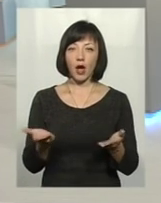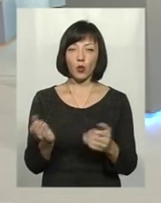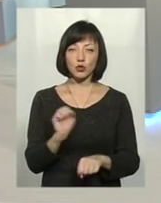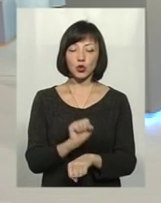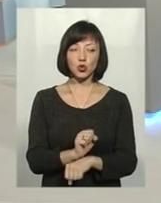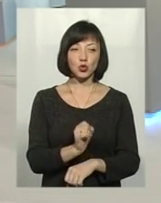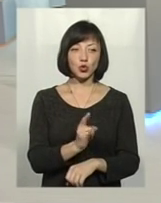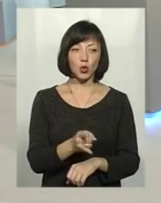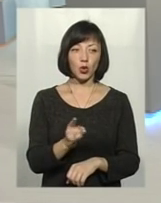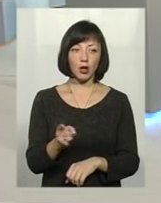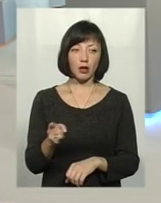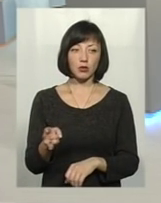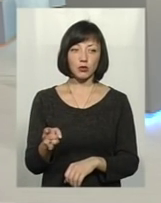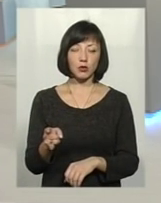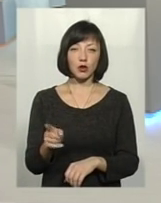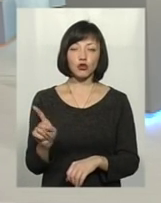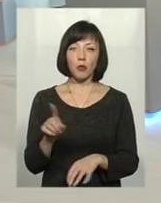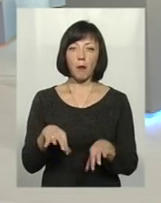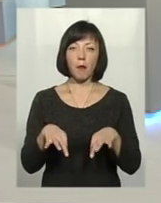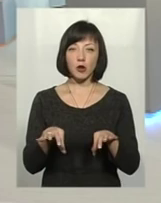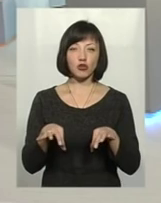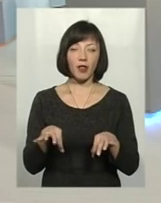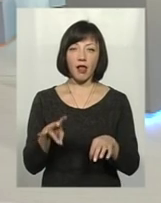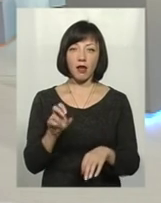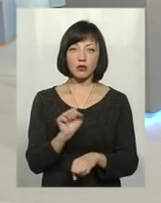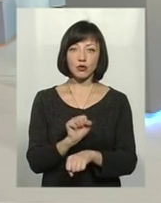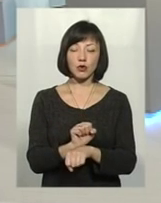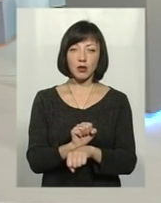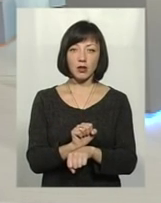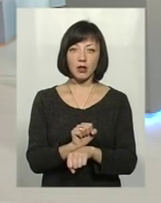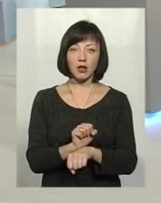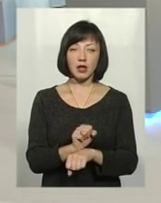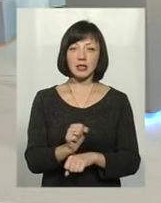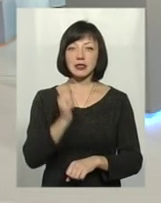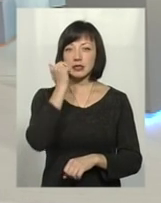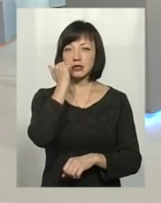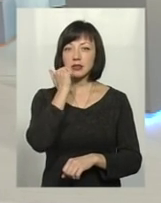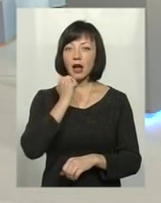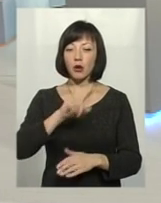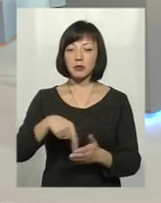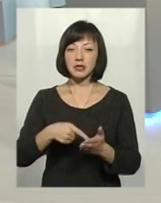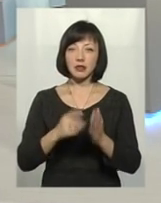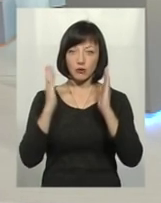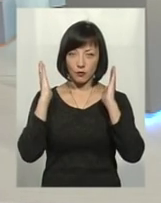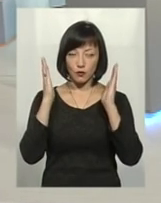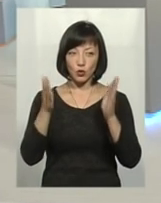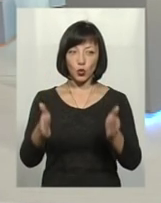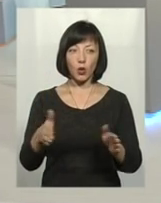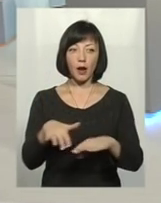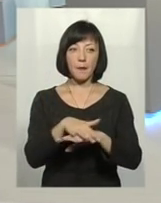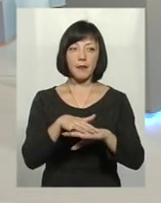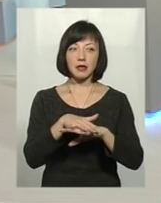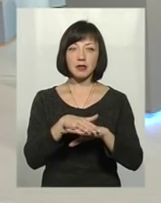стоянку, щоб машини не стояли по старомісті вдоль базара? Так, що не